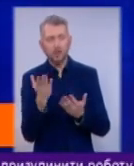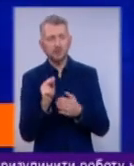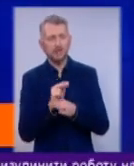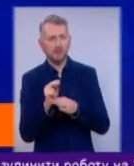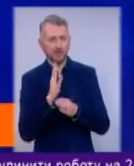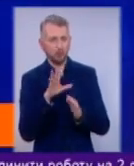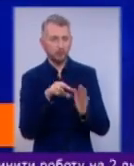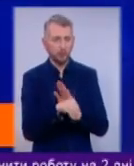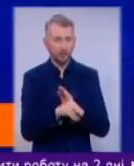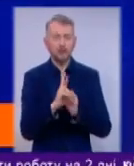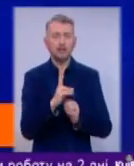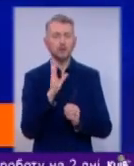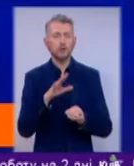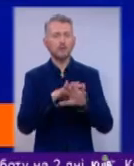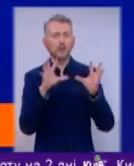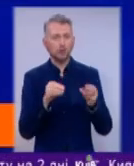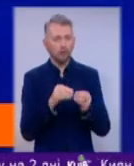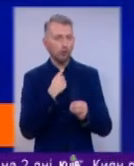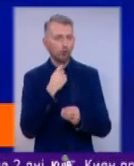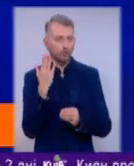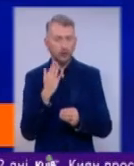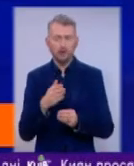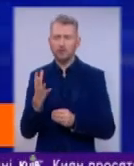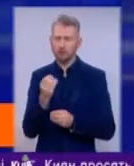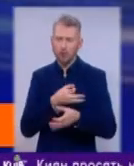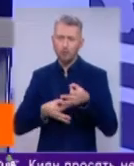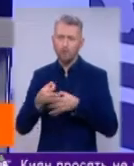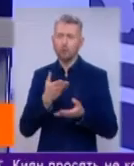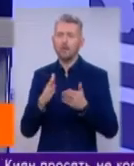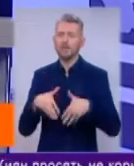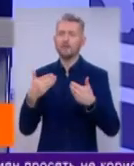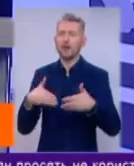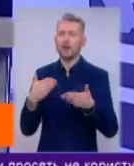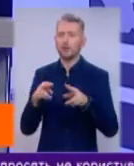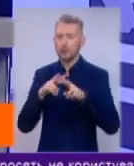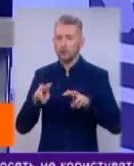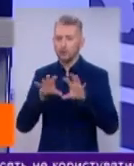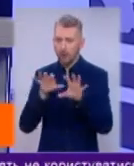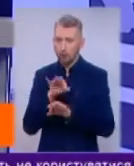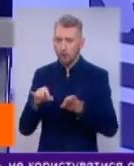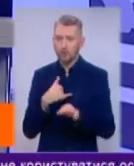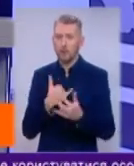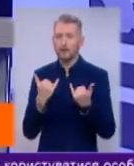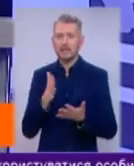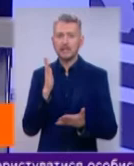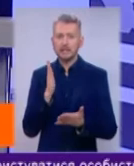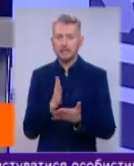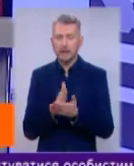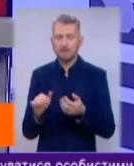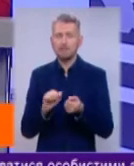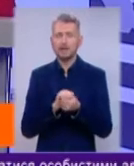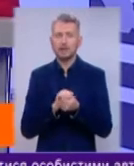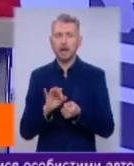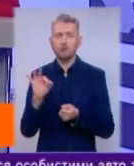вноситися, як буде в цілому проголосовано. Поговоримо, як там, які можливі варіанти розгляду далі законопроекту. У нас зараз є матеріал